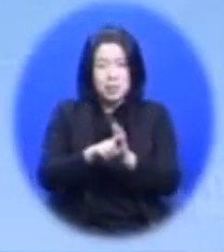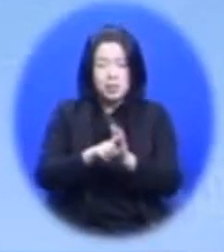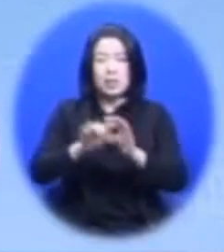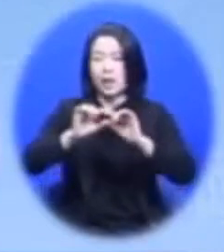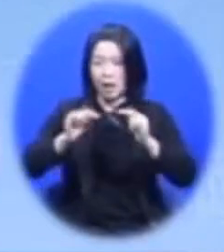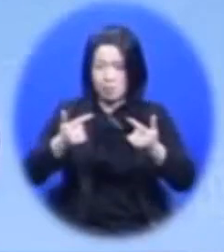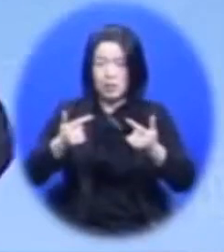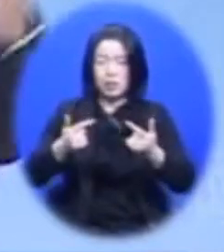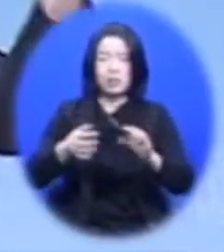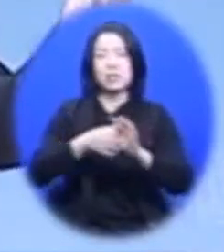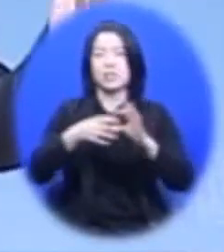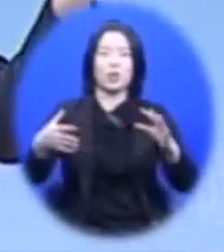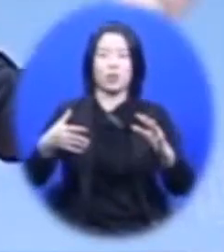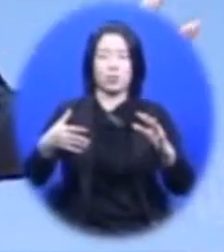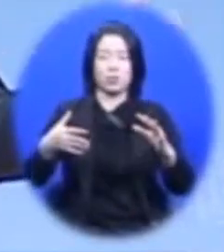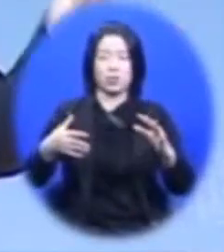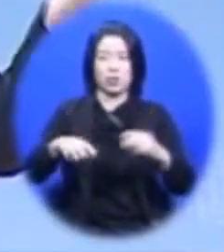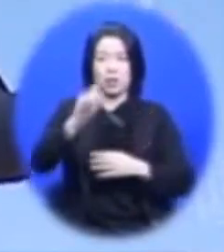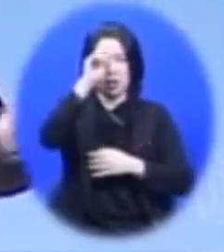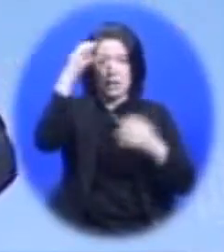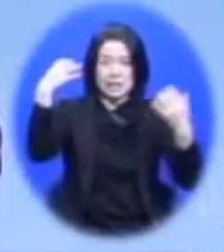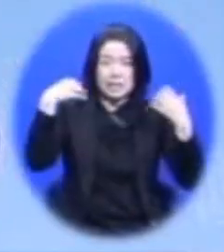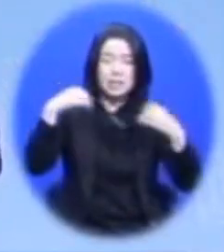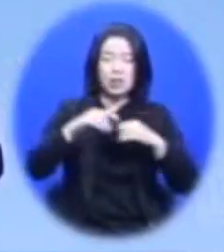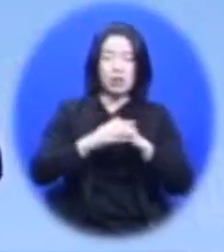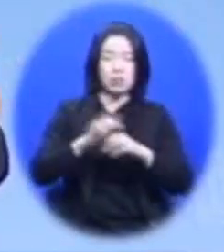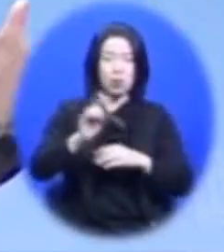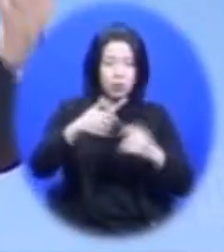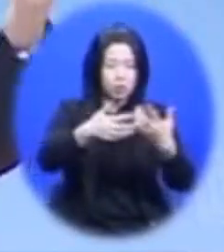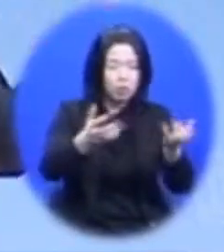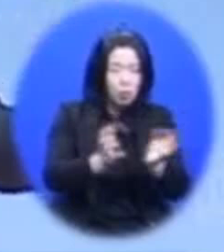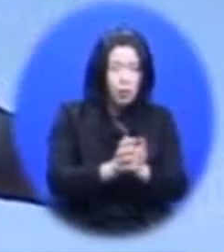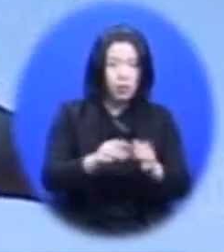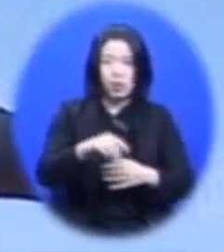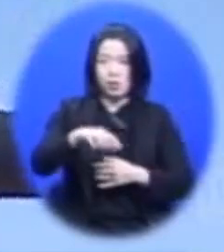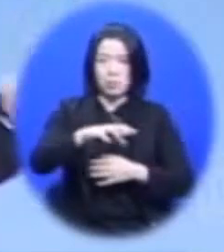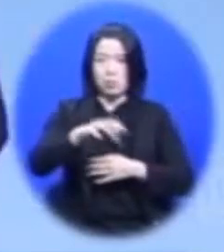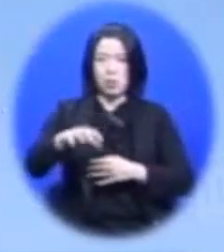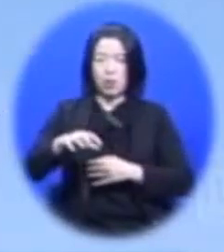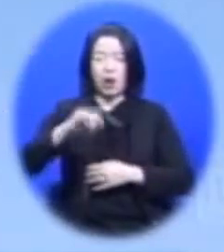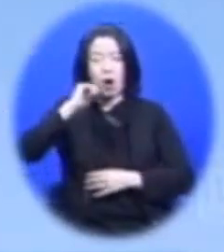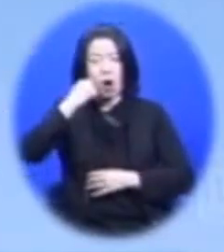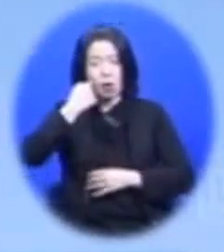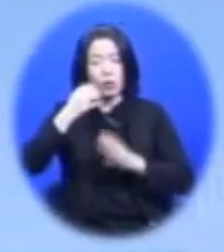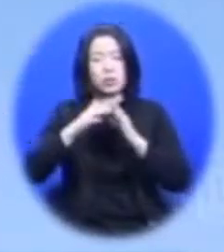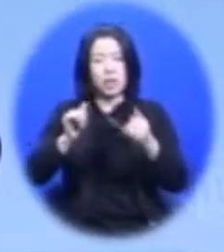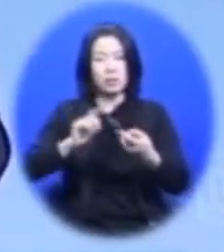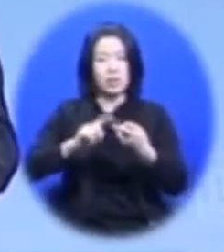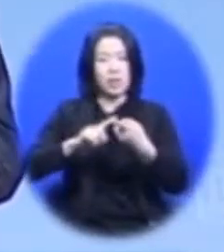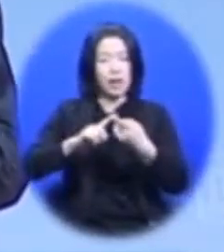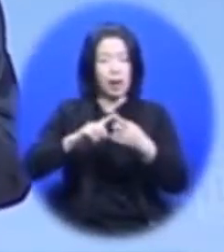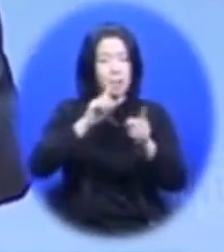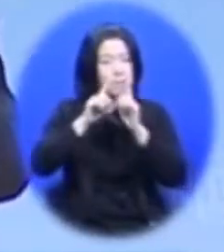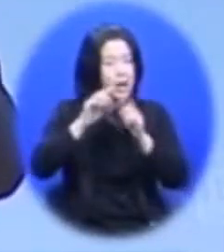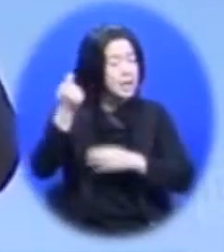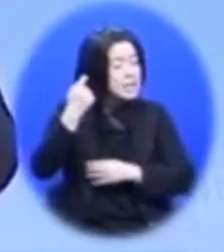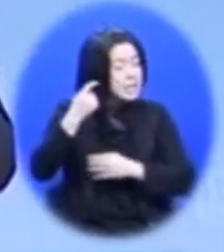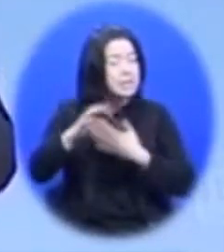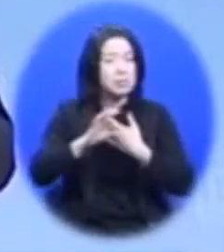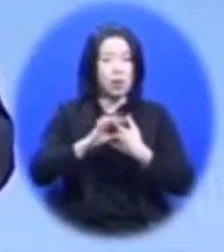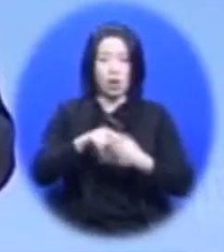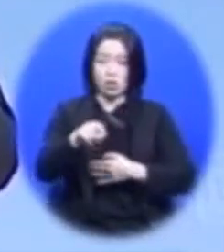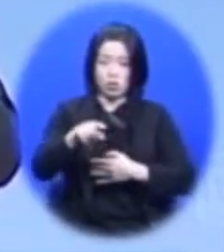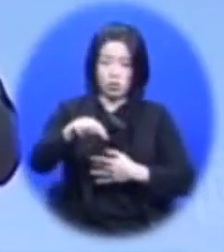상관없이 시청이나 구청이나 동회에서 어려운 분들에 대한 소식을 들으면 우리가 그분 중에 한